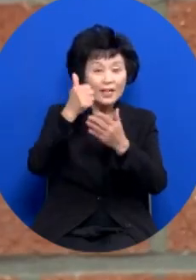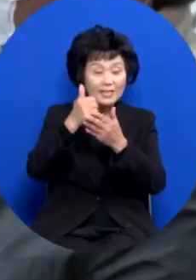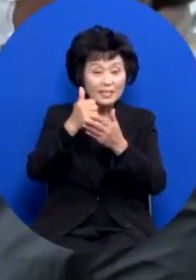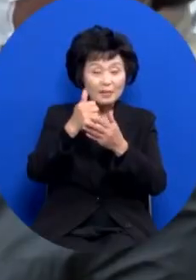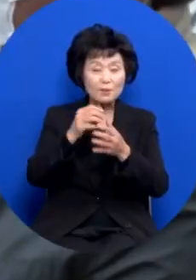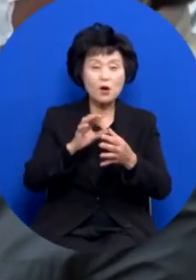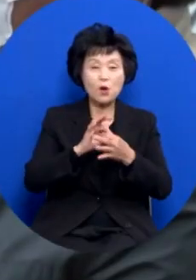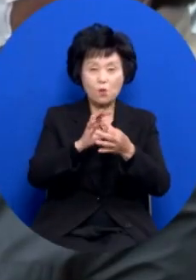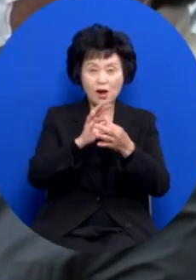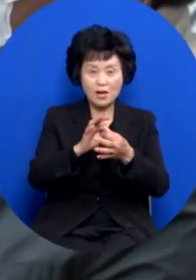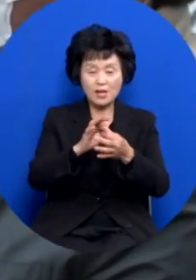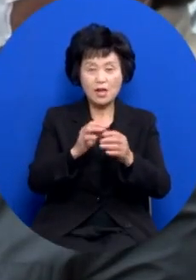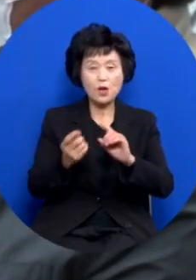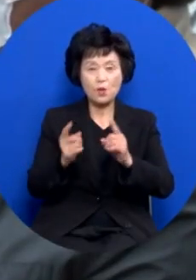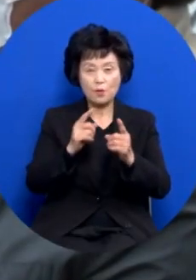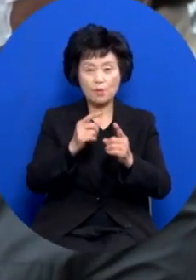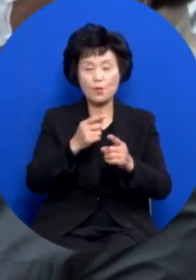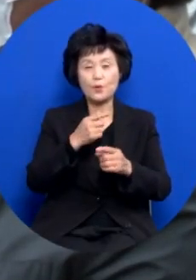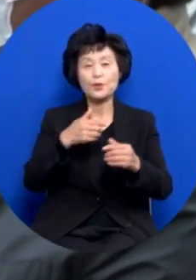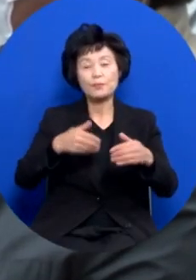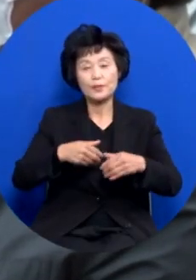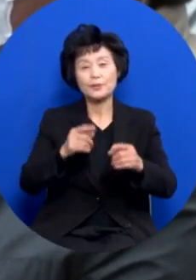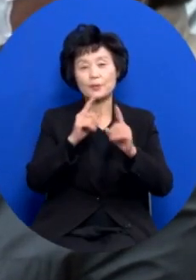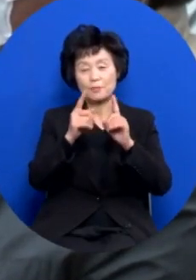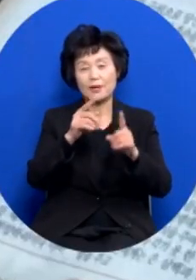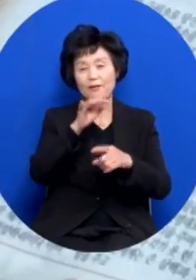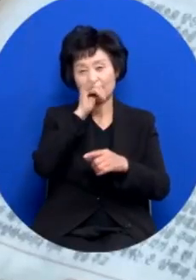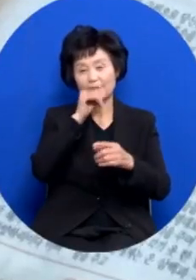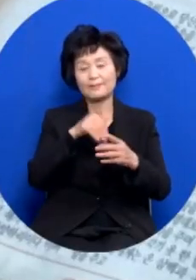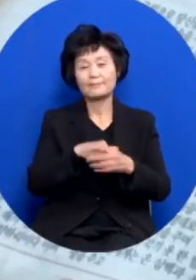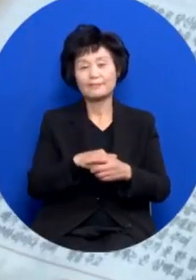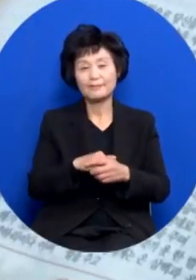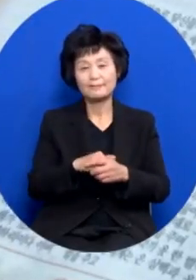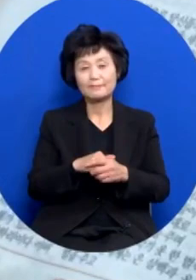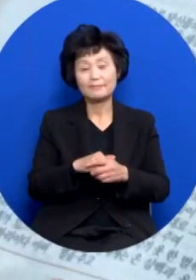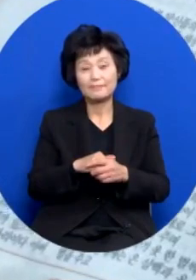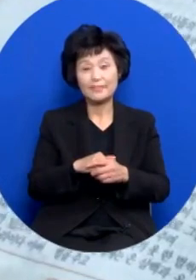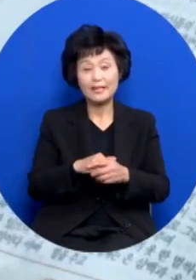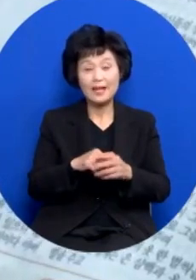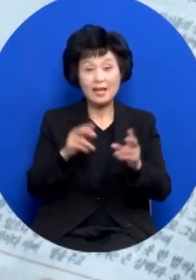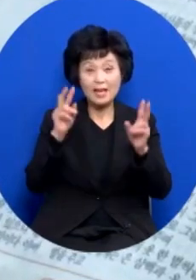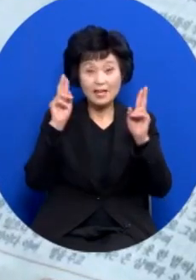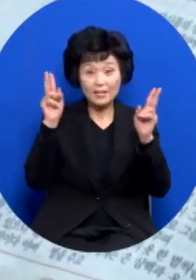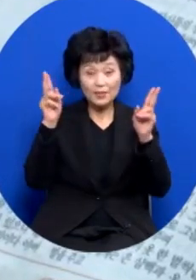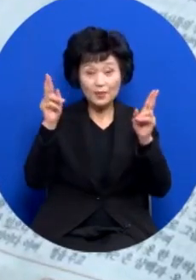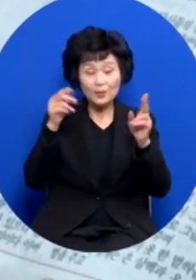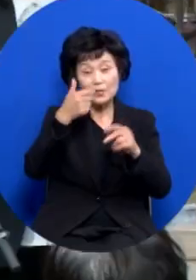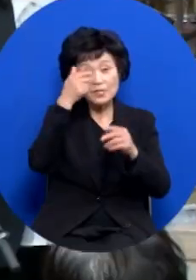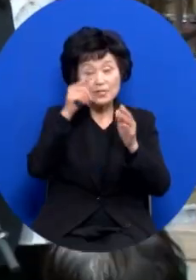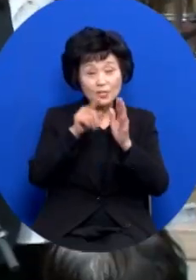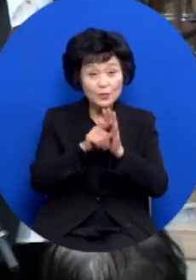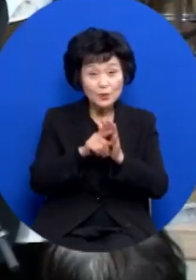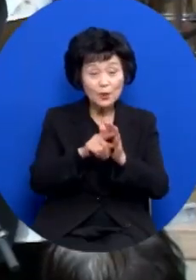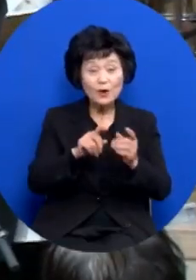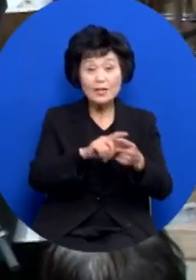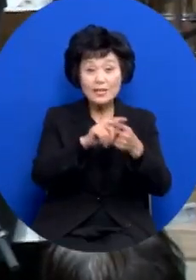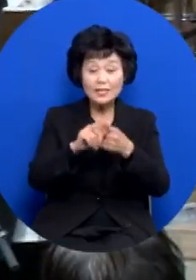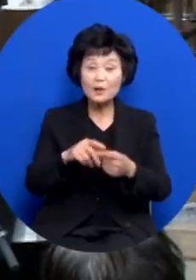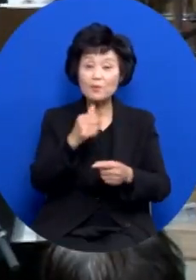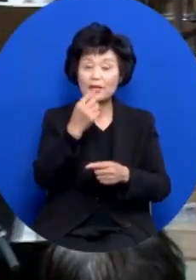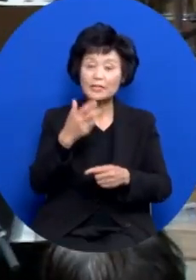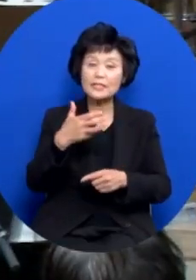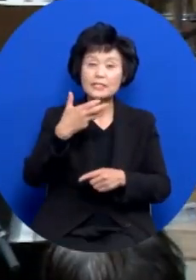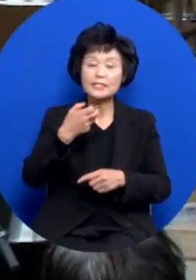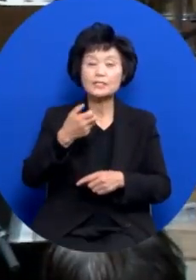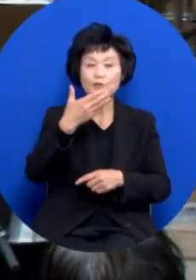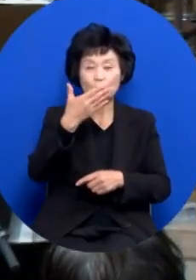우리는 하나님과의 관계를 거룩하게 유지해야 한다고 강조했습니다. 한편 영덕군 기독교연합회는 영덕 지역의 79개